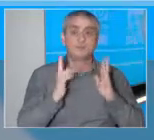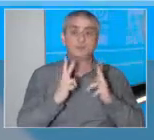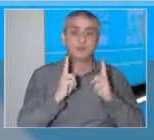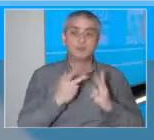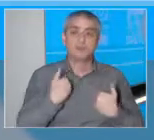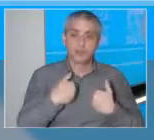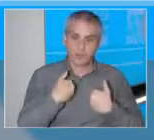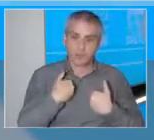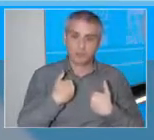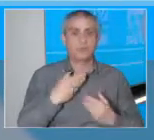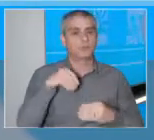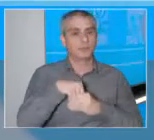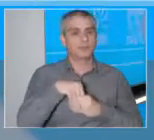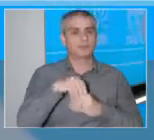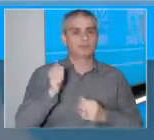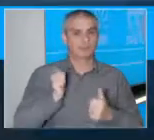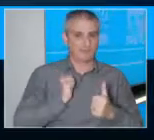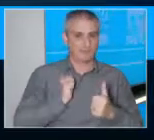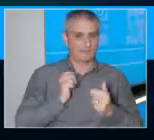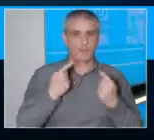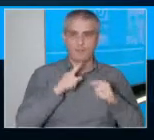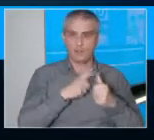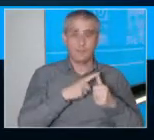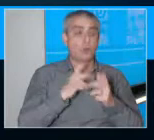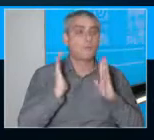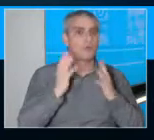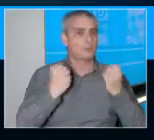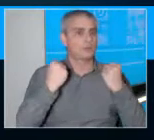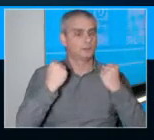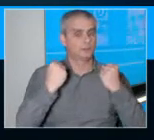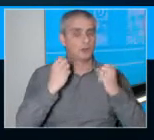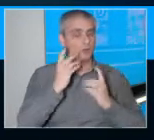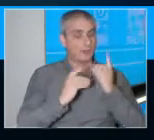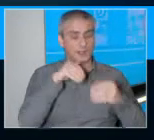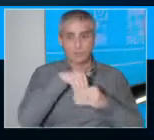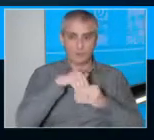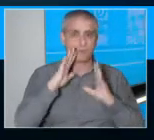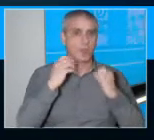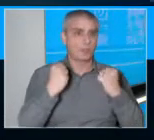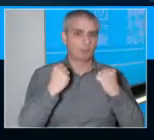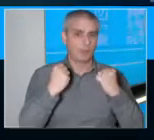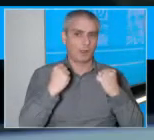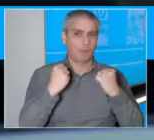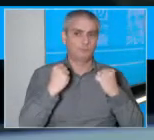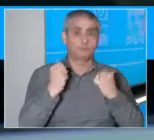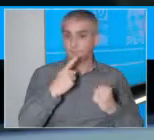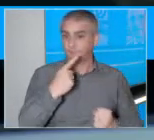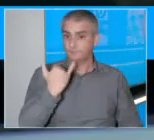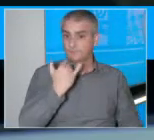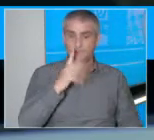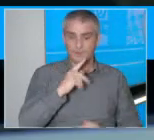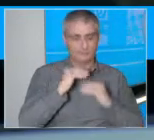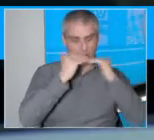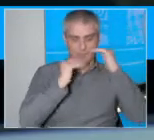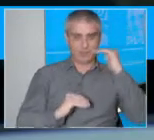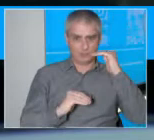לנו להיכנס אל תוך המערכות, תראו גם הצבא עם מערכת מקבילה, אלה מערכות מאוד חזקות, שהדינמיקה שבתוכה מאוד חזקה, אגב, בדרך כלל גם מערכות